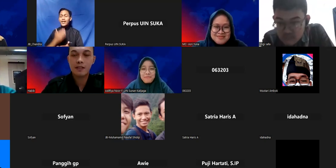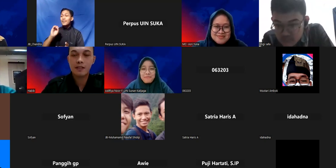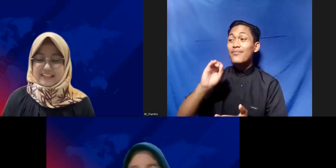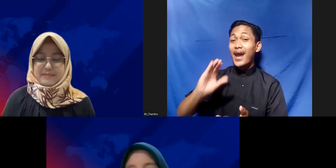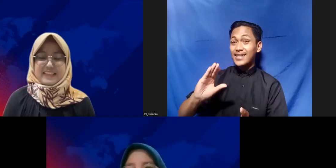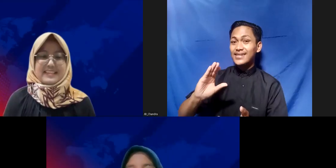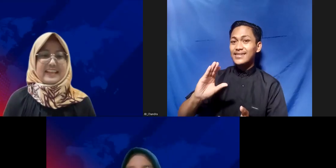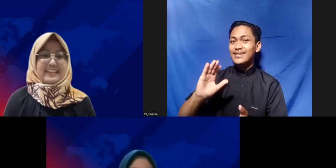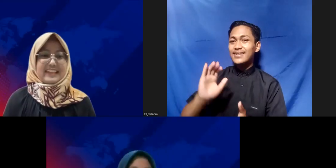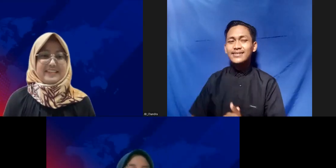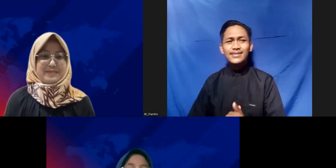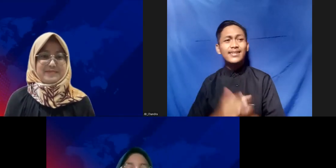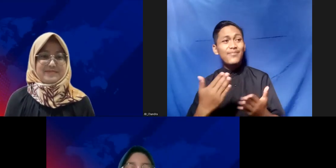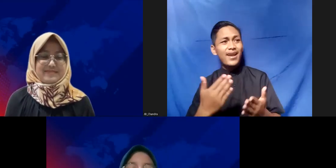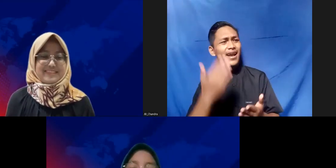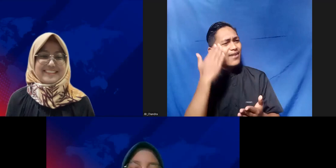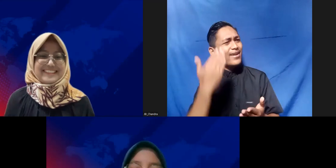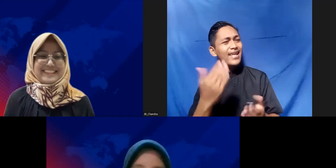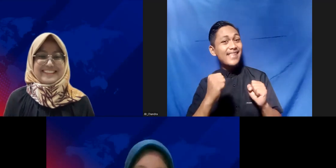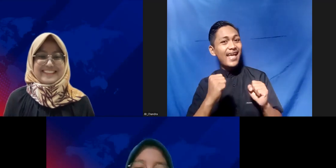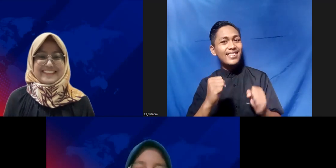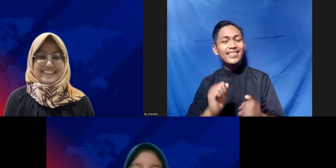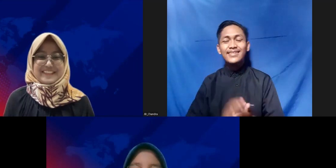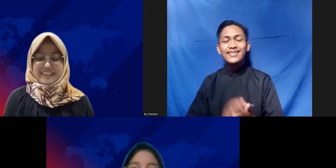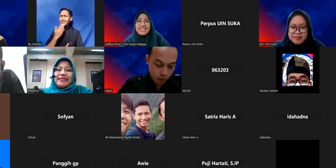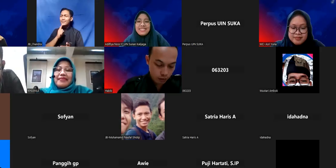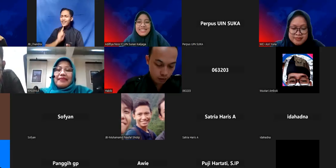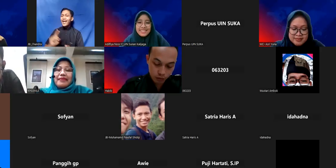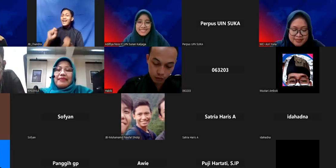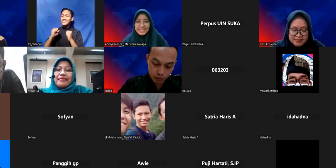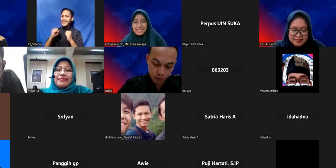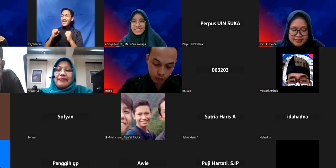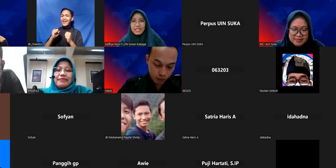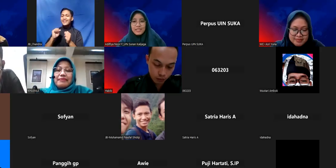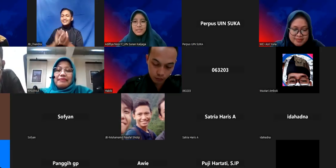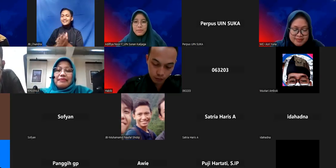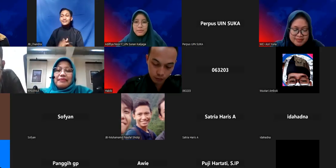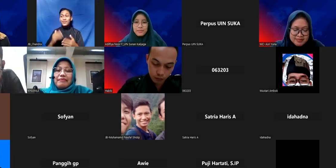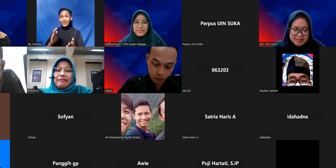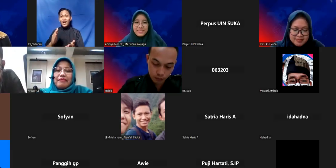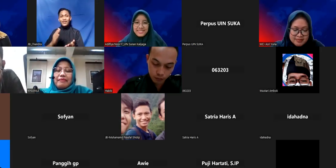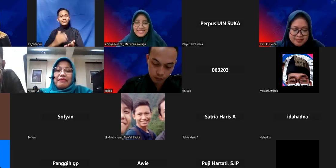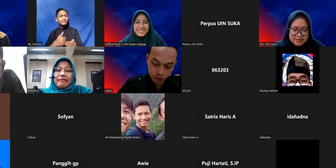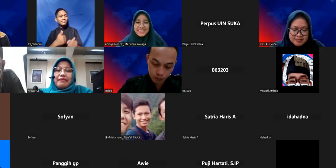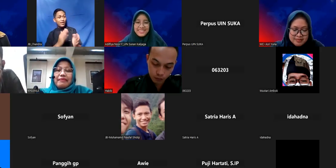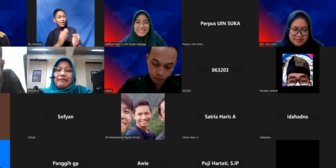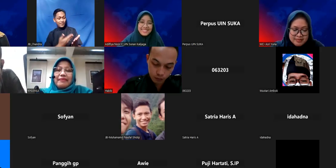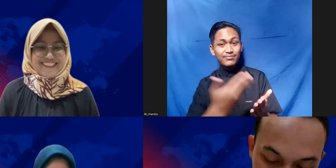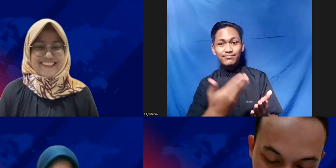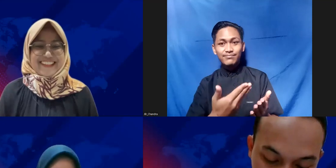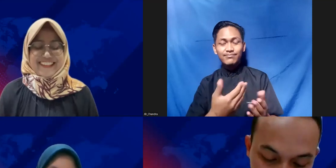gimana kabarnya sehat ya Alhamdulillah sehat sudah dipersiapkan dari jauh-jauh hari ini materinya